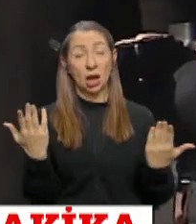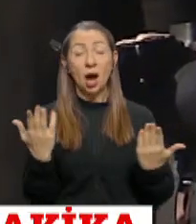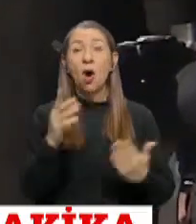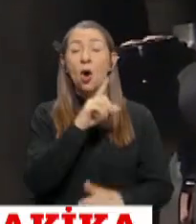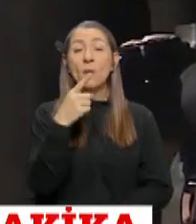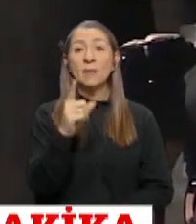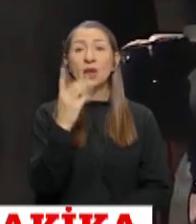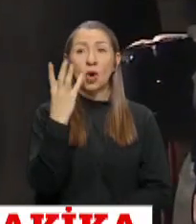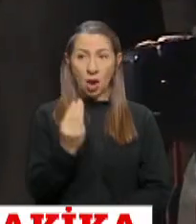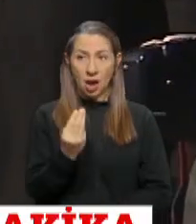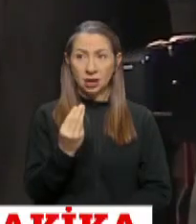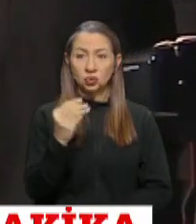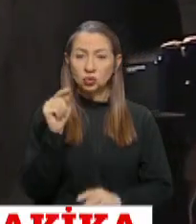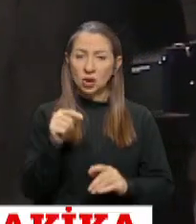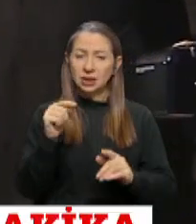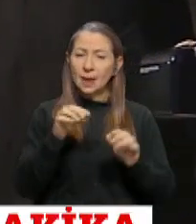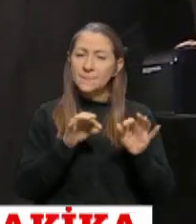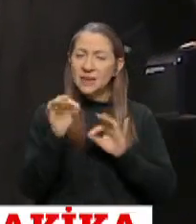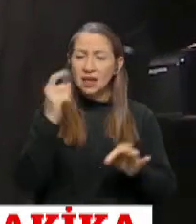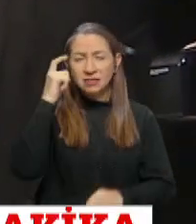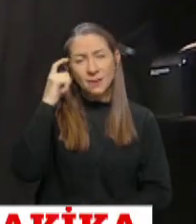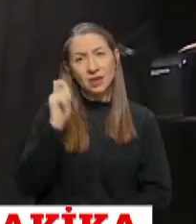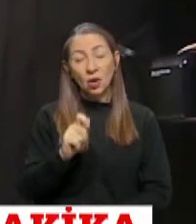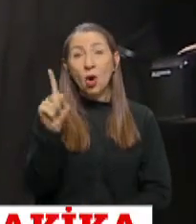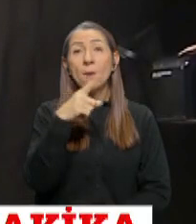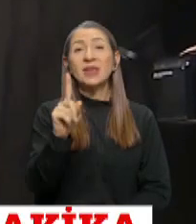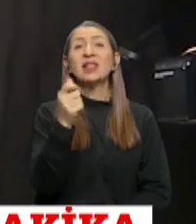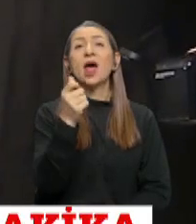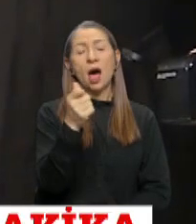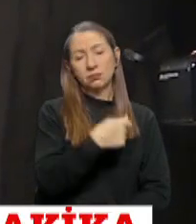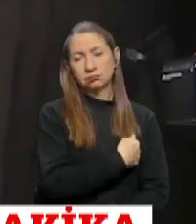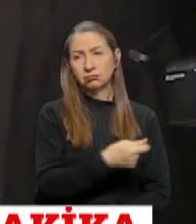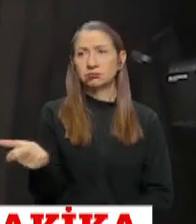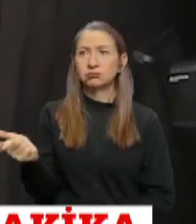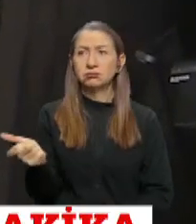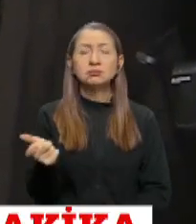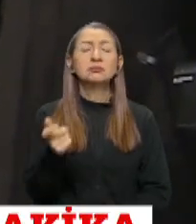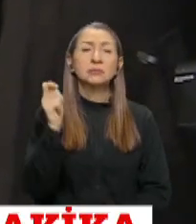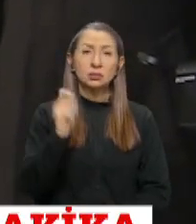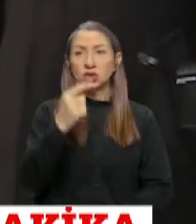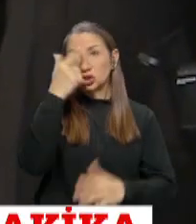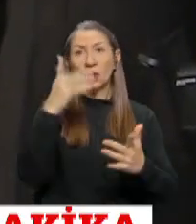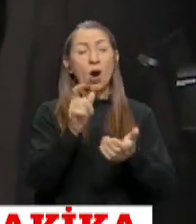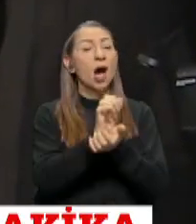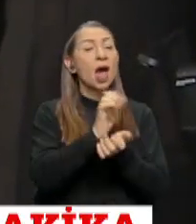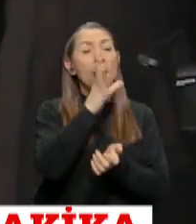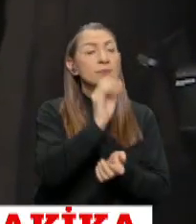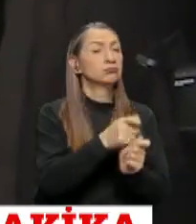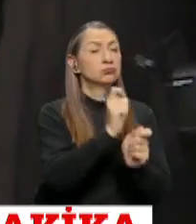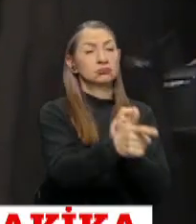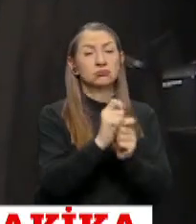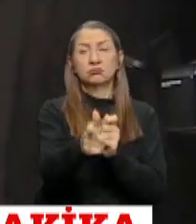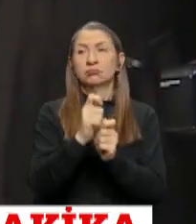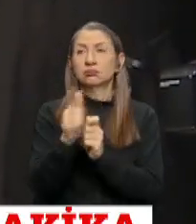10 bin olarak şu anda planladık. 10 biner lira inşallah bu ailelere